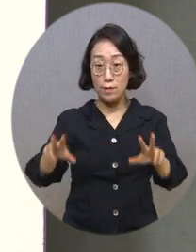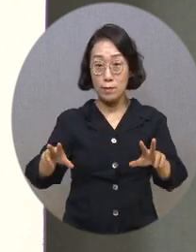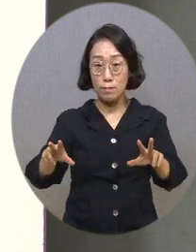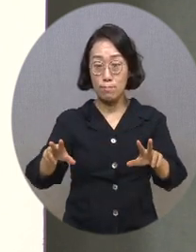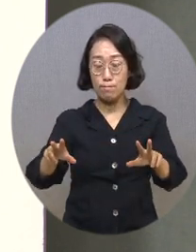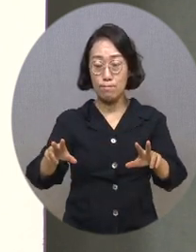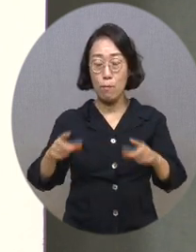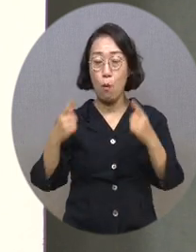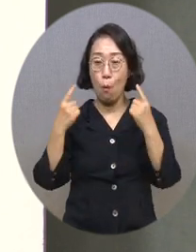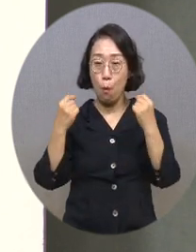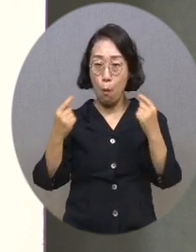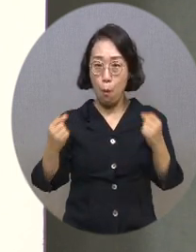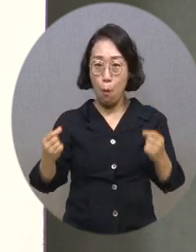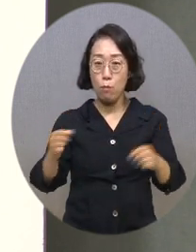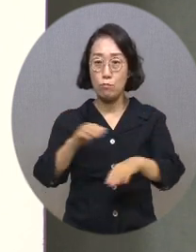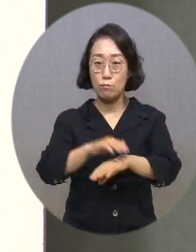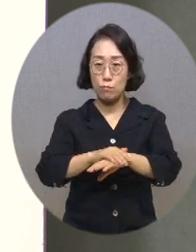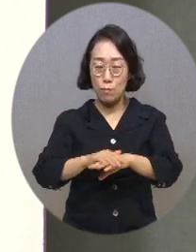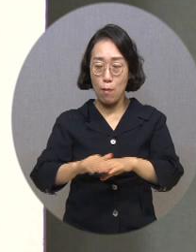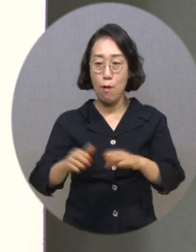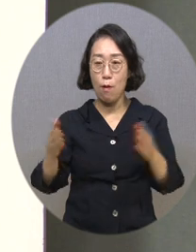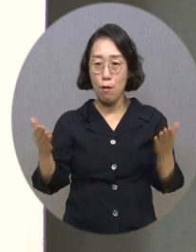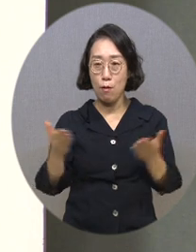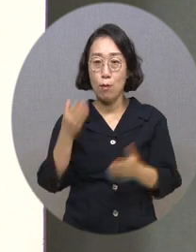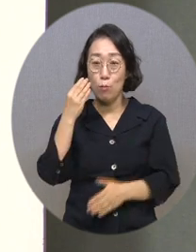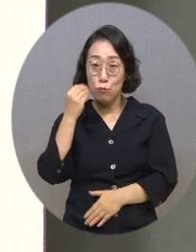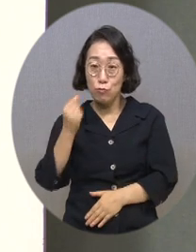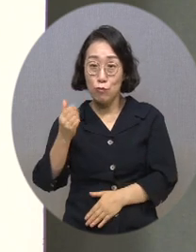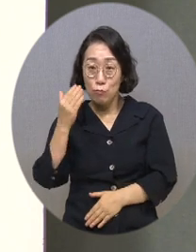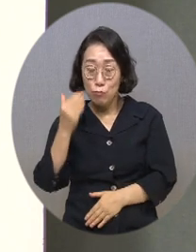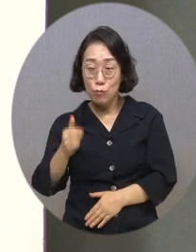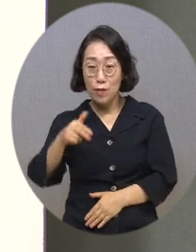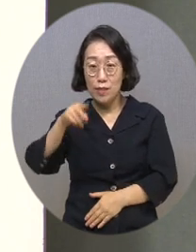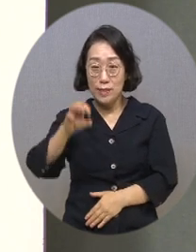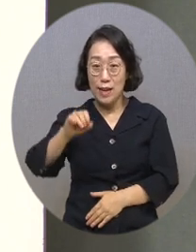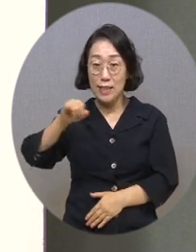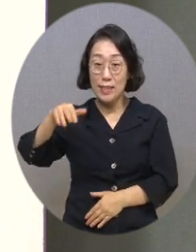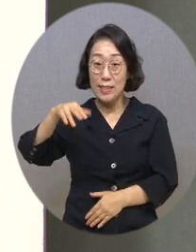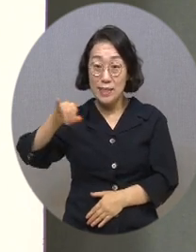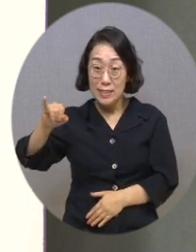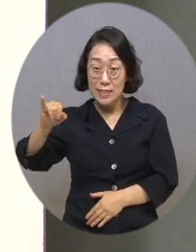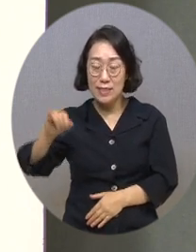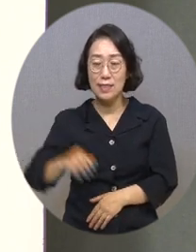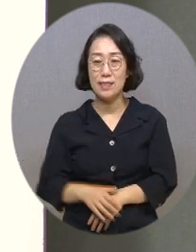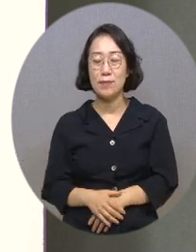좋은 사업성을 가지고 있는 장이지 브랜딩